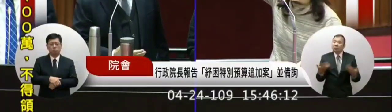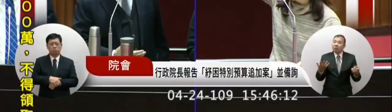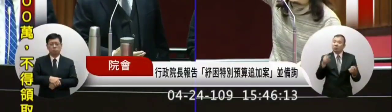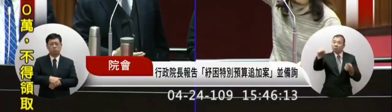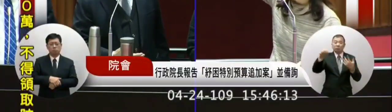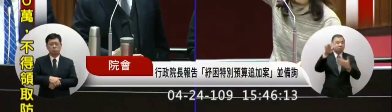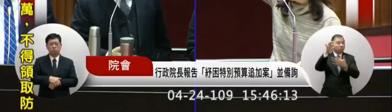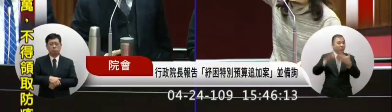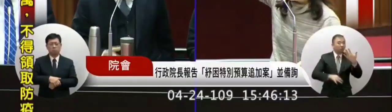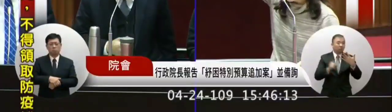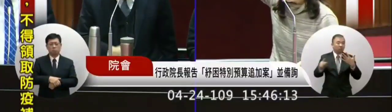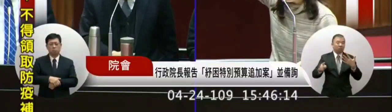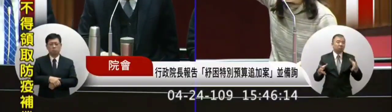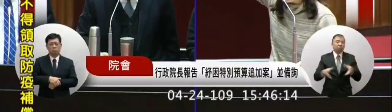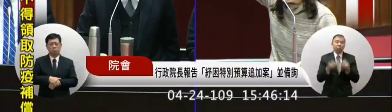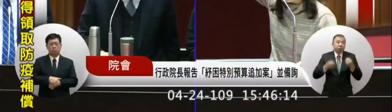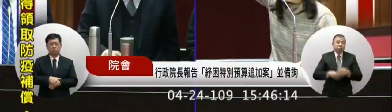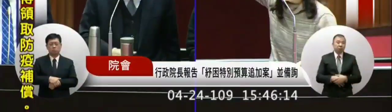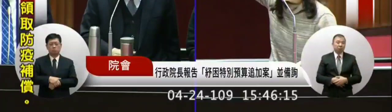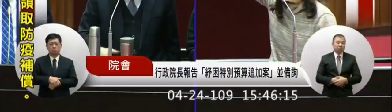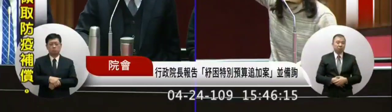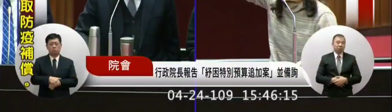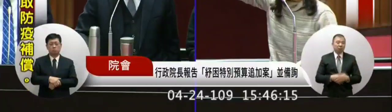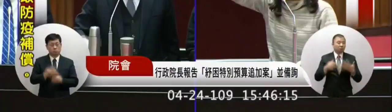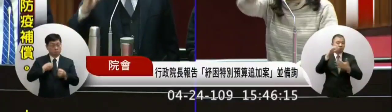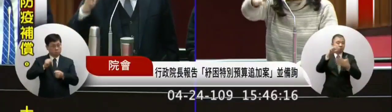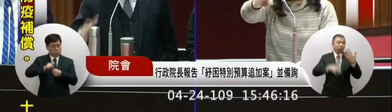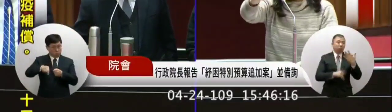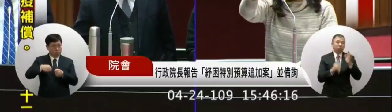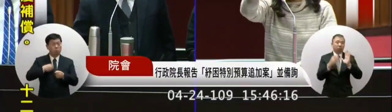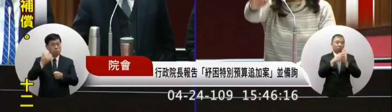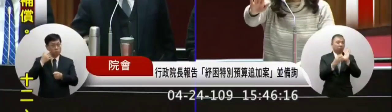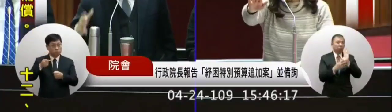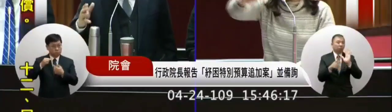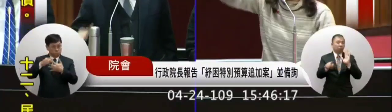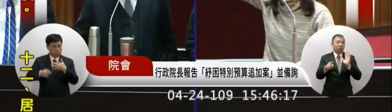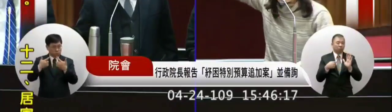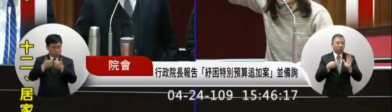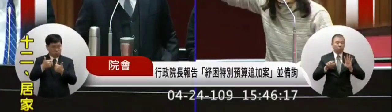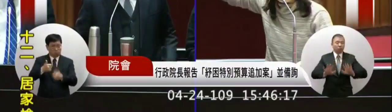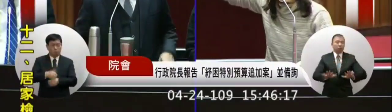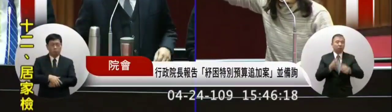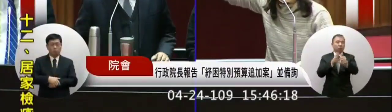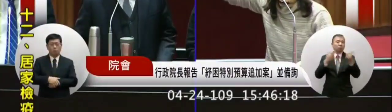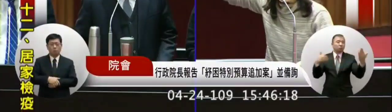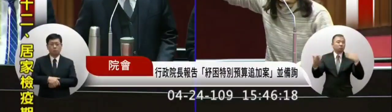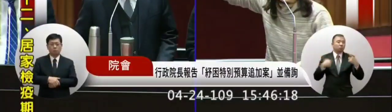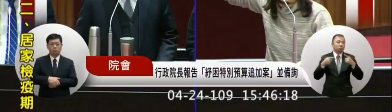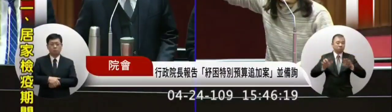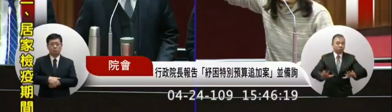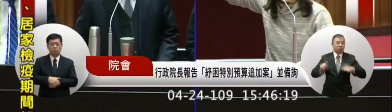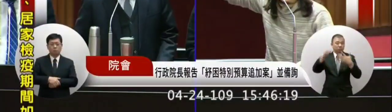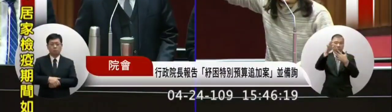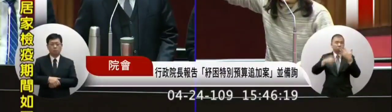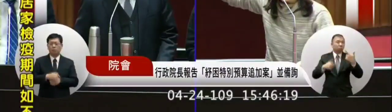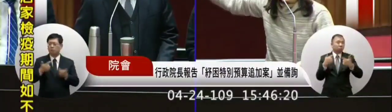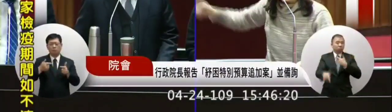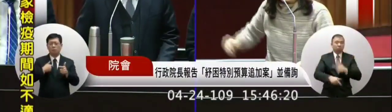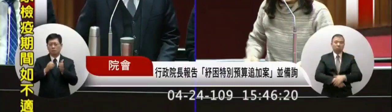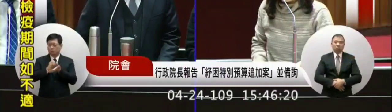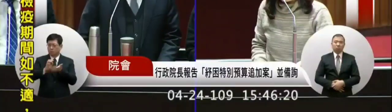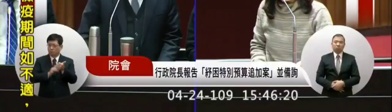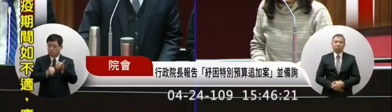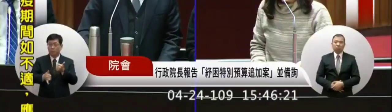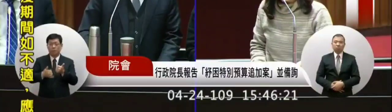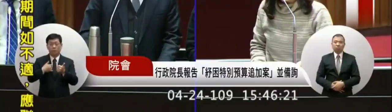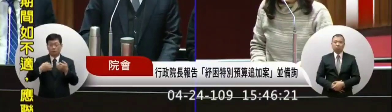符合这个条件，不需要符合哦。 有加这样，只要这样。 我要确定不需要符合这个条件。 不是，我跟委员